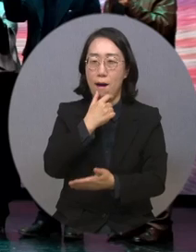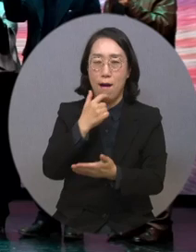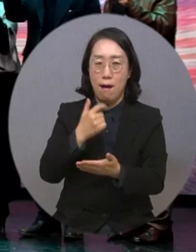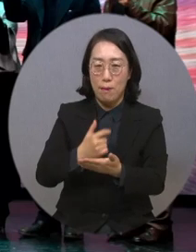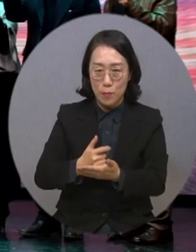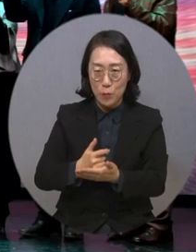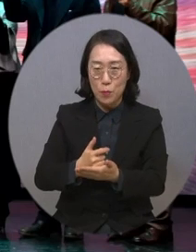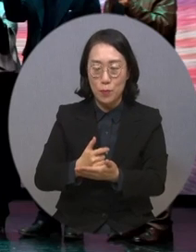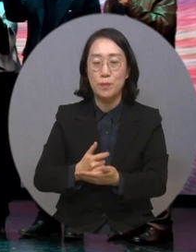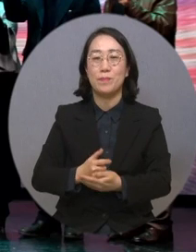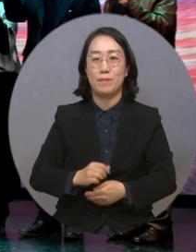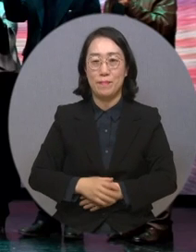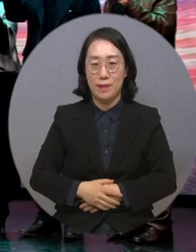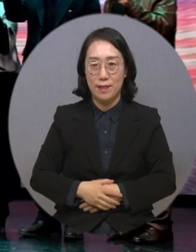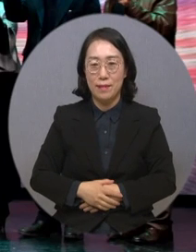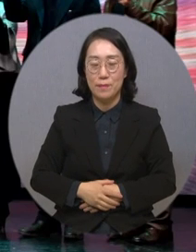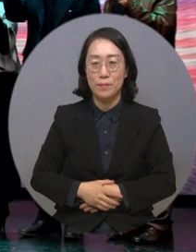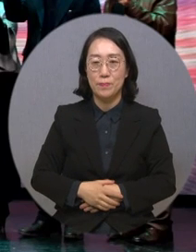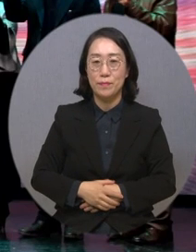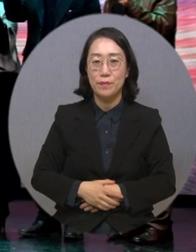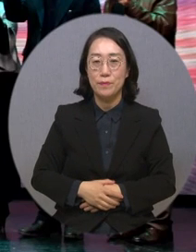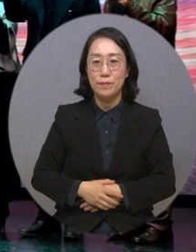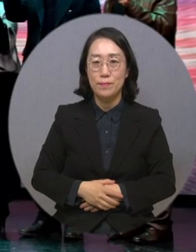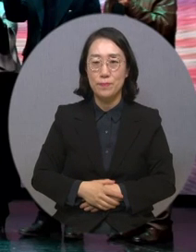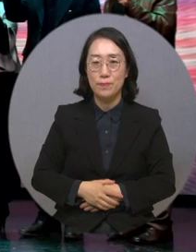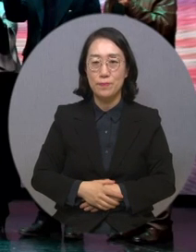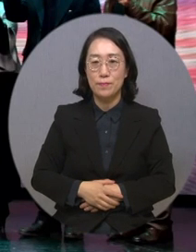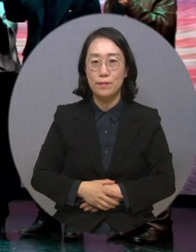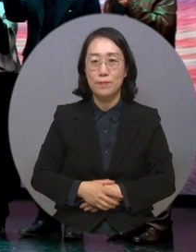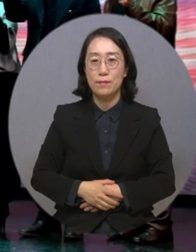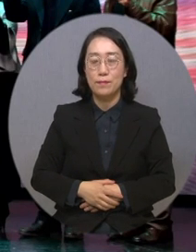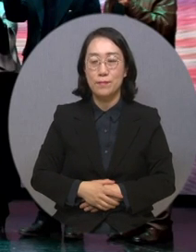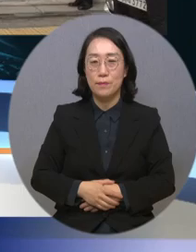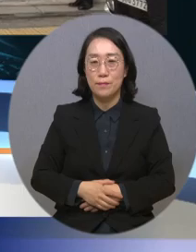전하는 시간이었습니다. 복지TV 경기방송 정우선입니다.